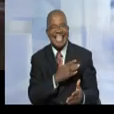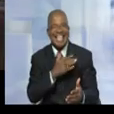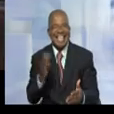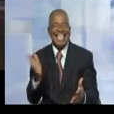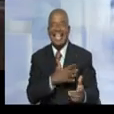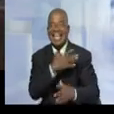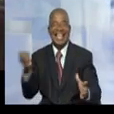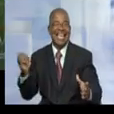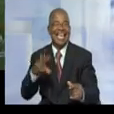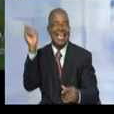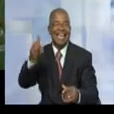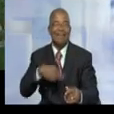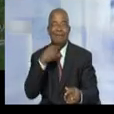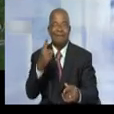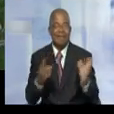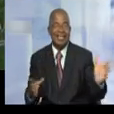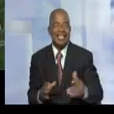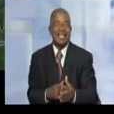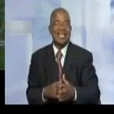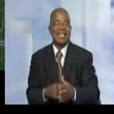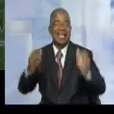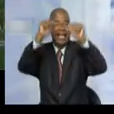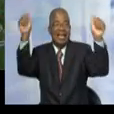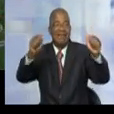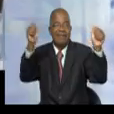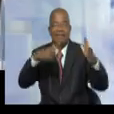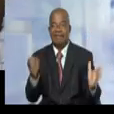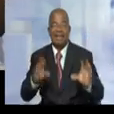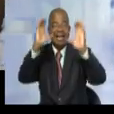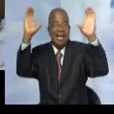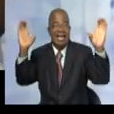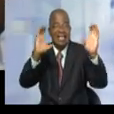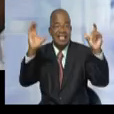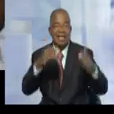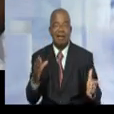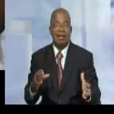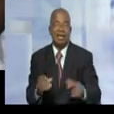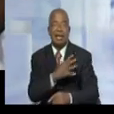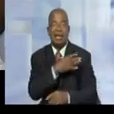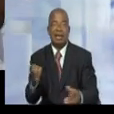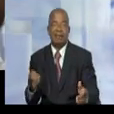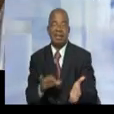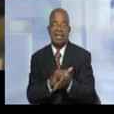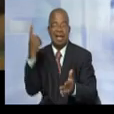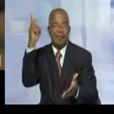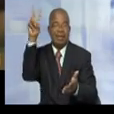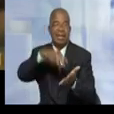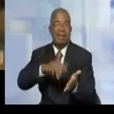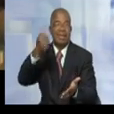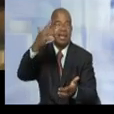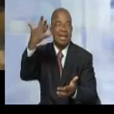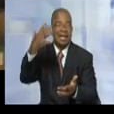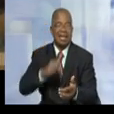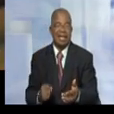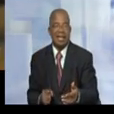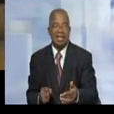La commémoration des 25 ans de l'église de Sainte-Bernadette de Marcory-Est est prévue pour 2015. Le ton est